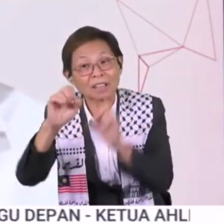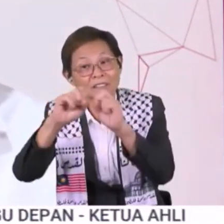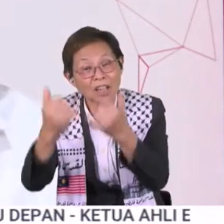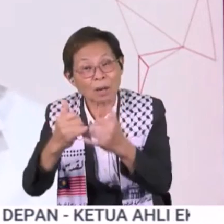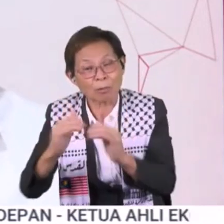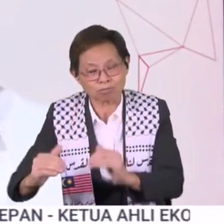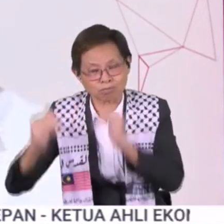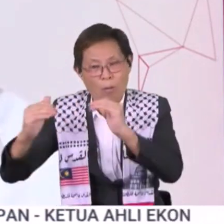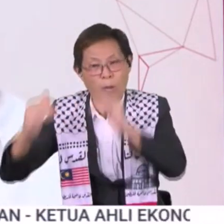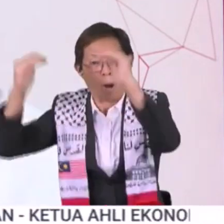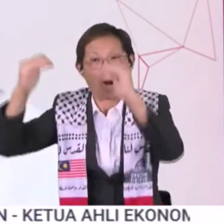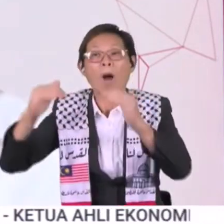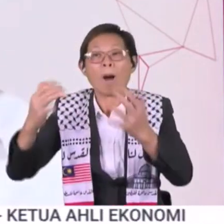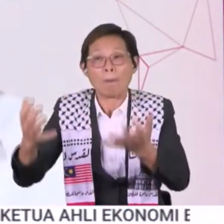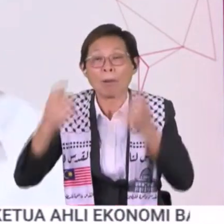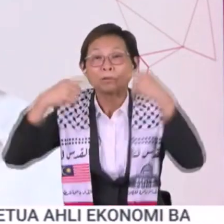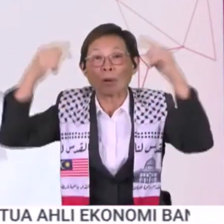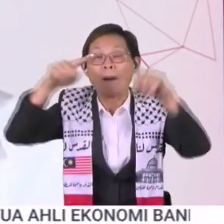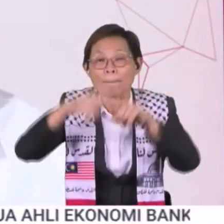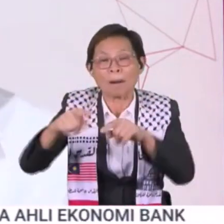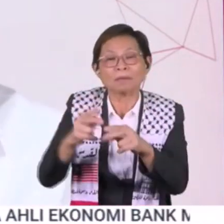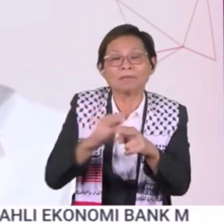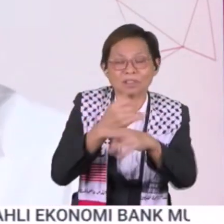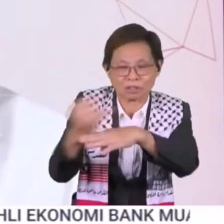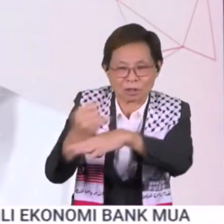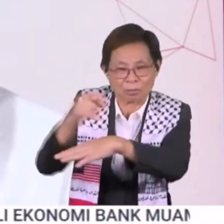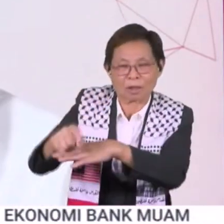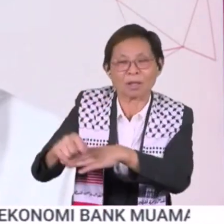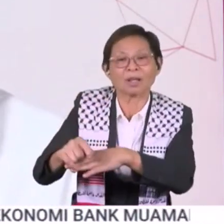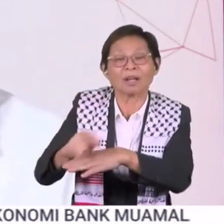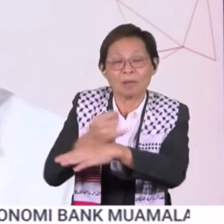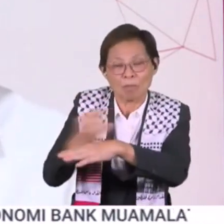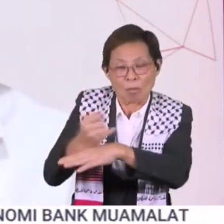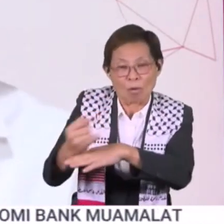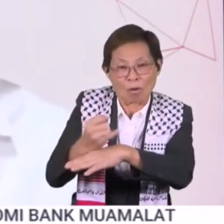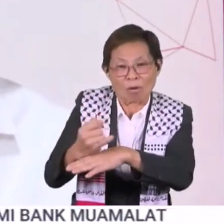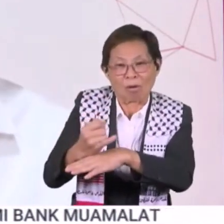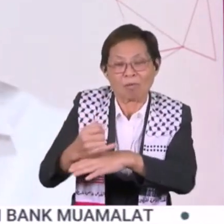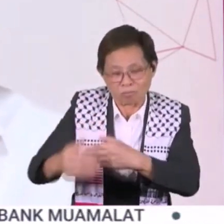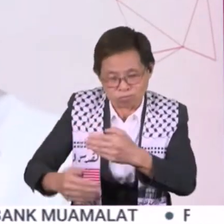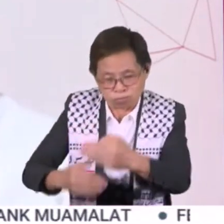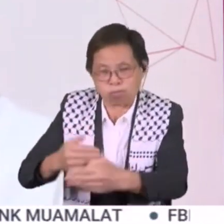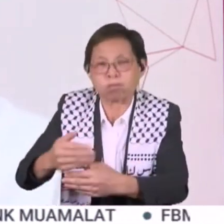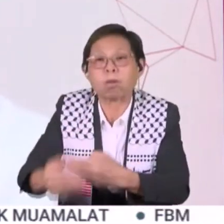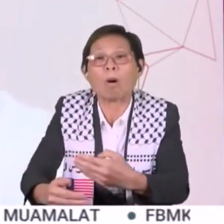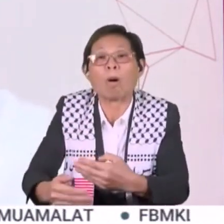capai. Tapi industri itu sendiri kena bergerak as a industry ataupun economic driven.